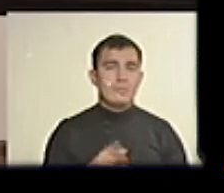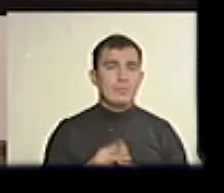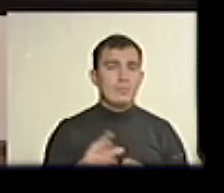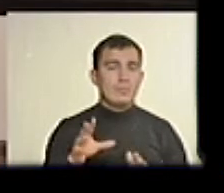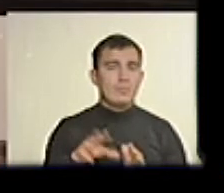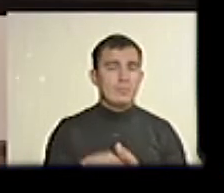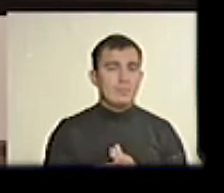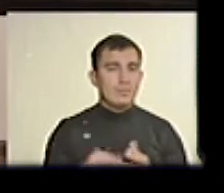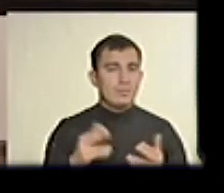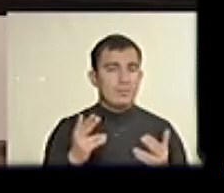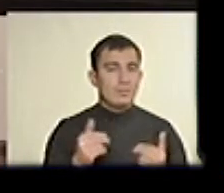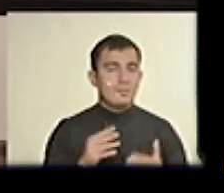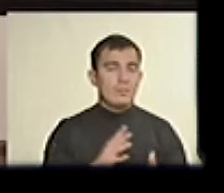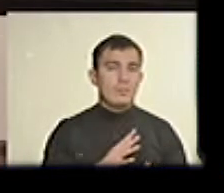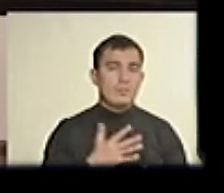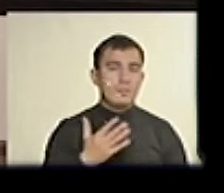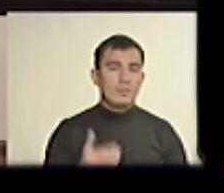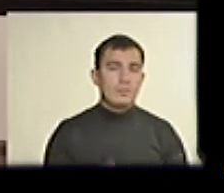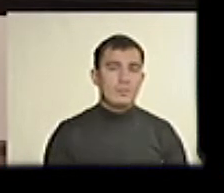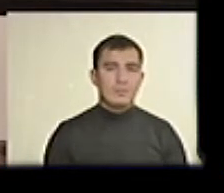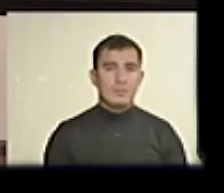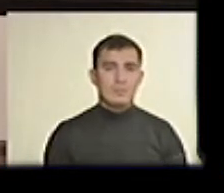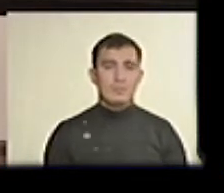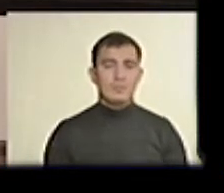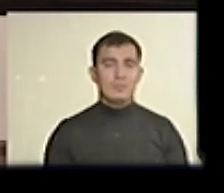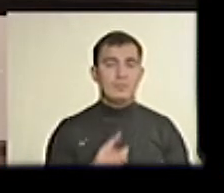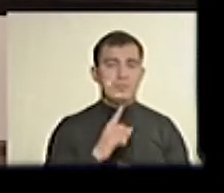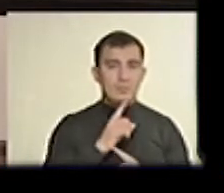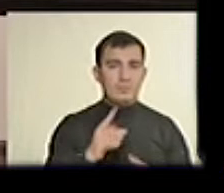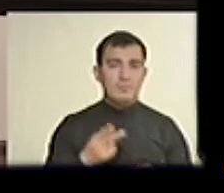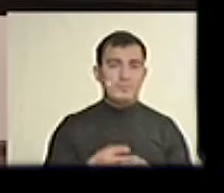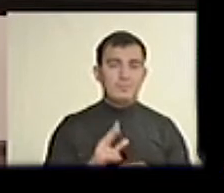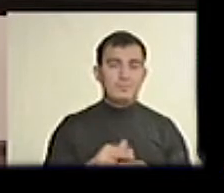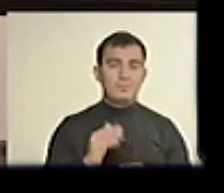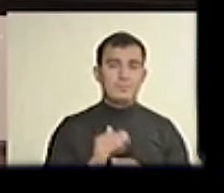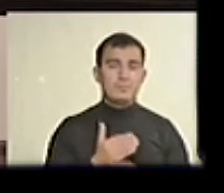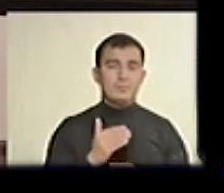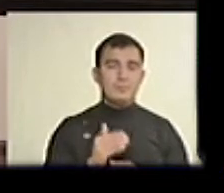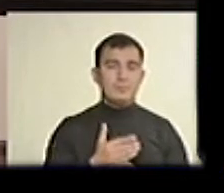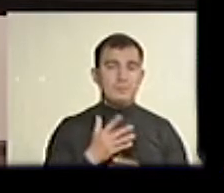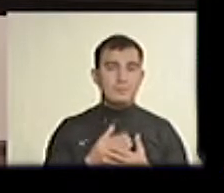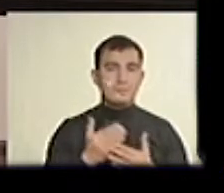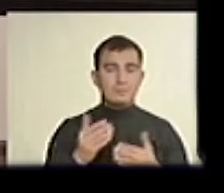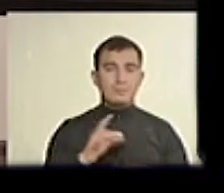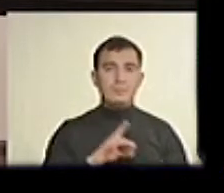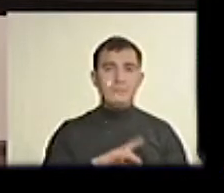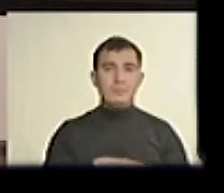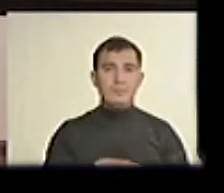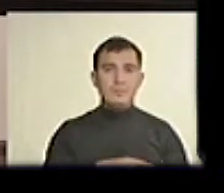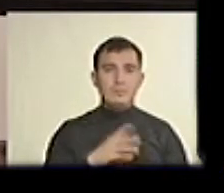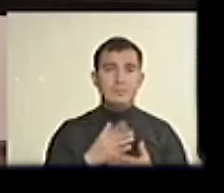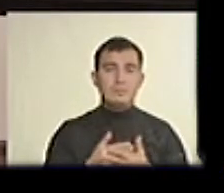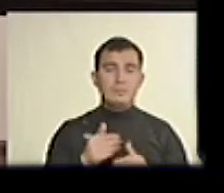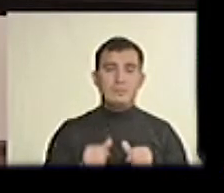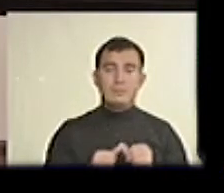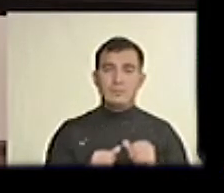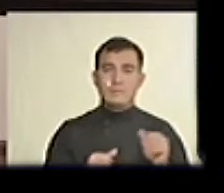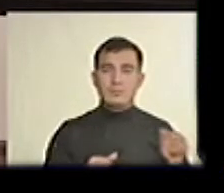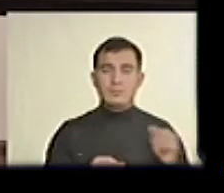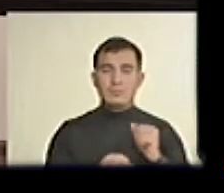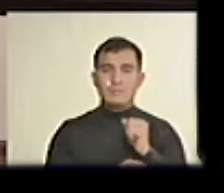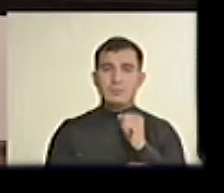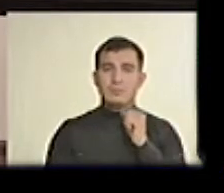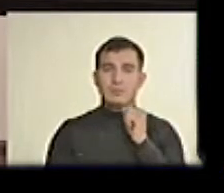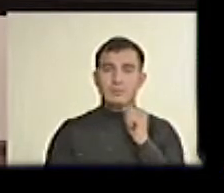Buxoro amirligi hududiga aziz o'quvchilar? Yo'q, chunki Farg'ona vodiysi va Toshkent o'zi alohida Qo'qon